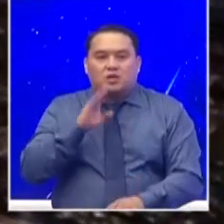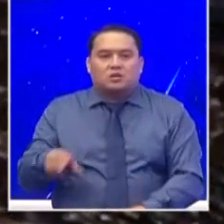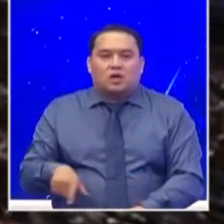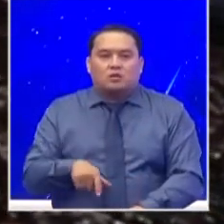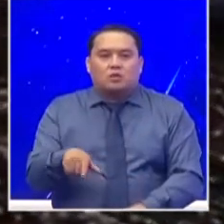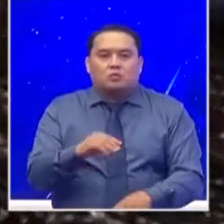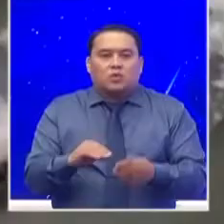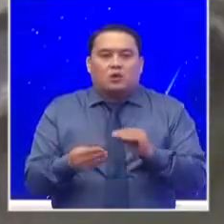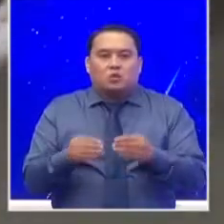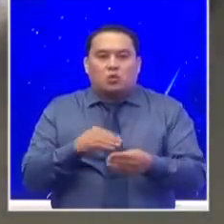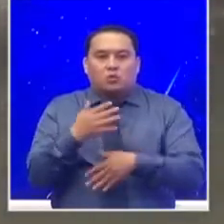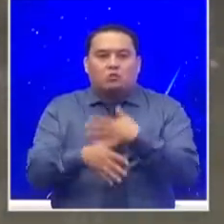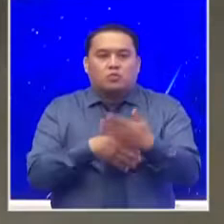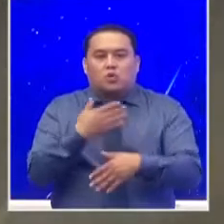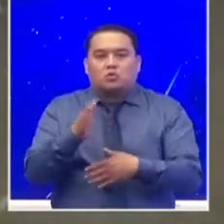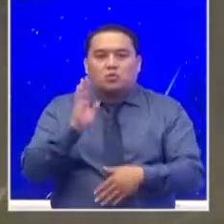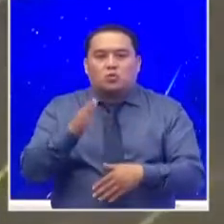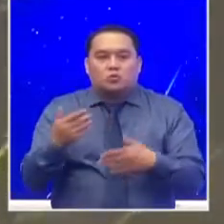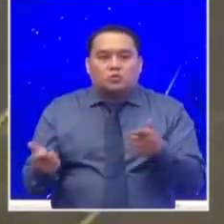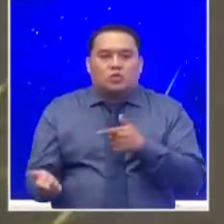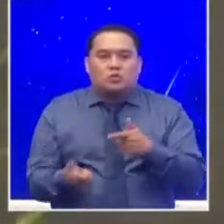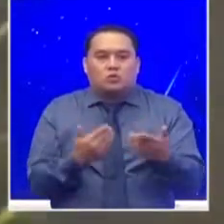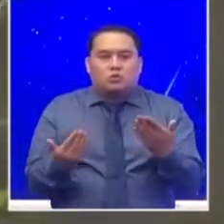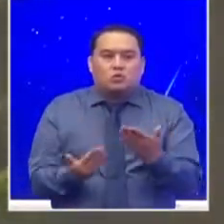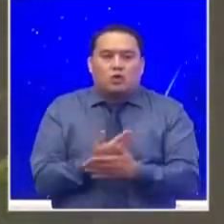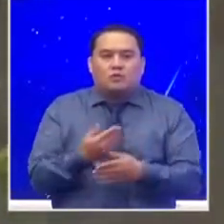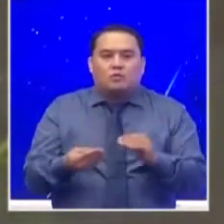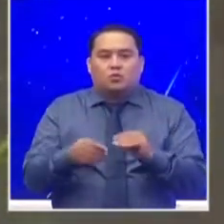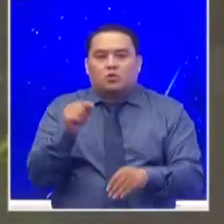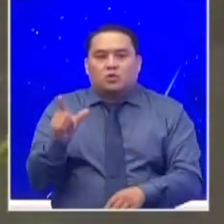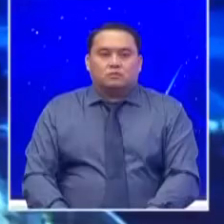извлеченный пластик будет заново переработан для изготовления новых бутылок.